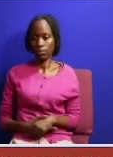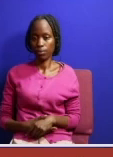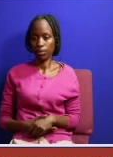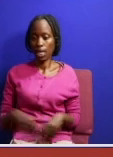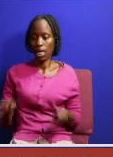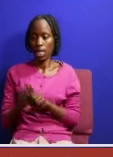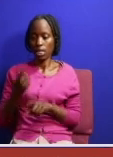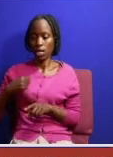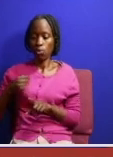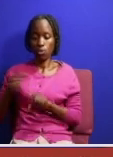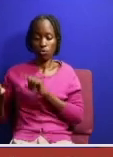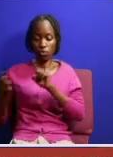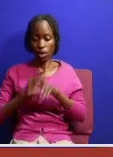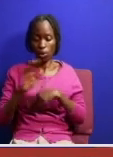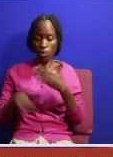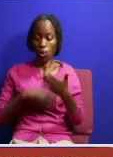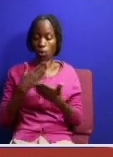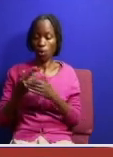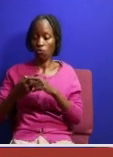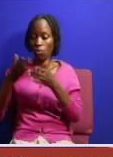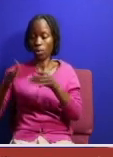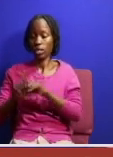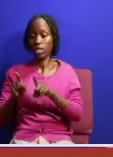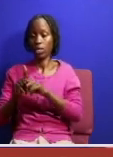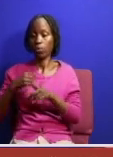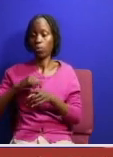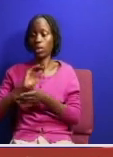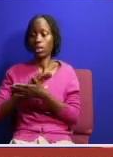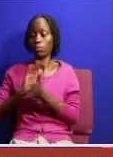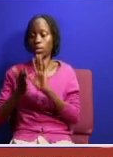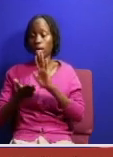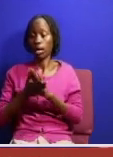Na tumekuja sote, tukitoka hapa, sisi takuwa ni wanachungwa.